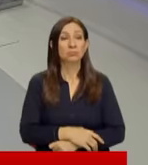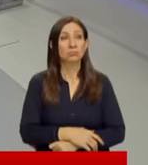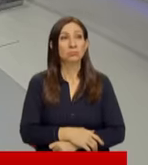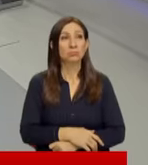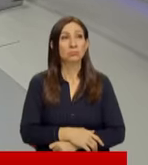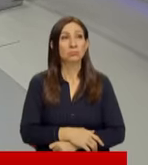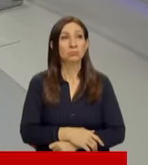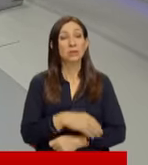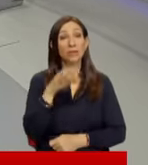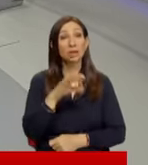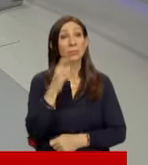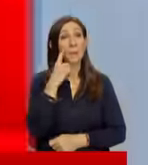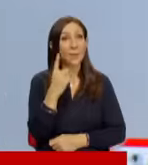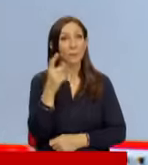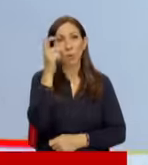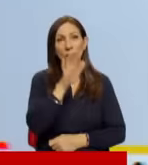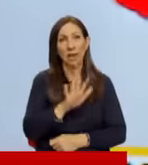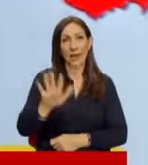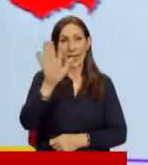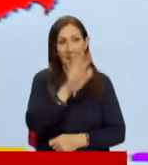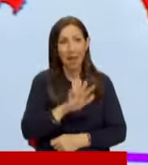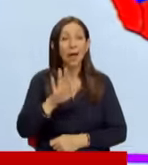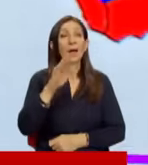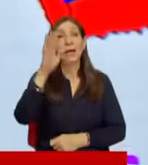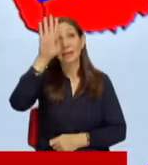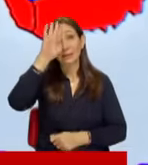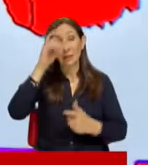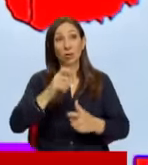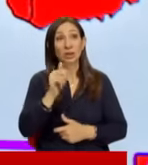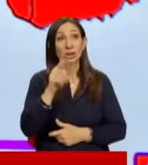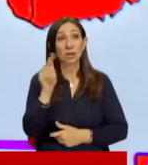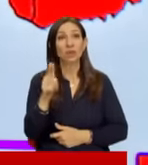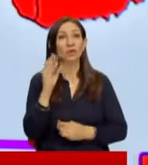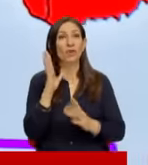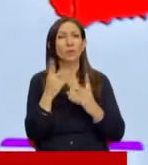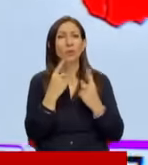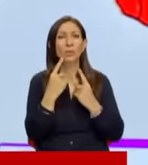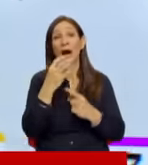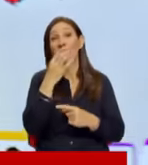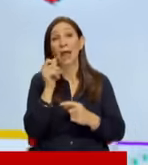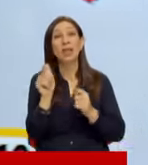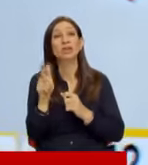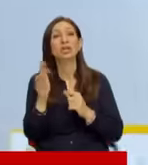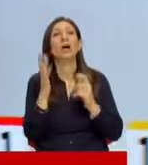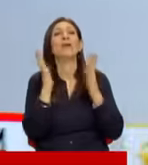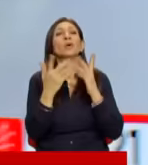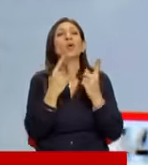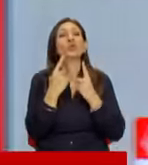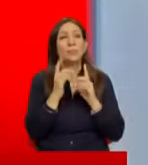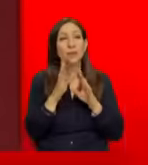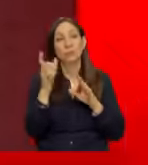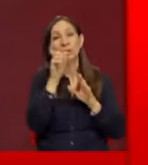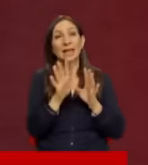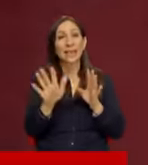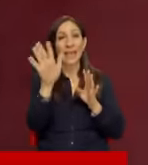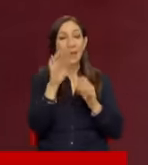Peki şimdi gelelim Türkiye geneline. İstanbul ilçelerini çok fazla konuşamadık. Ankara, evet, Ankara'nın evet, ilçeleri çok fazla konuşamadık.